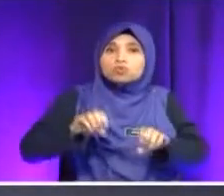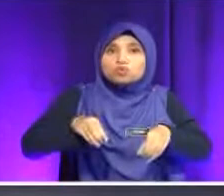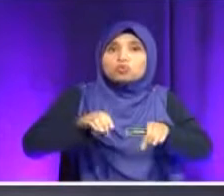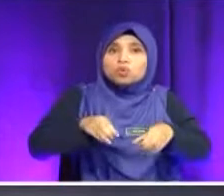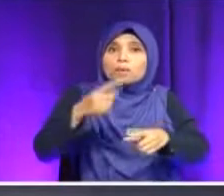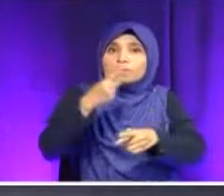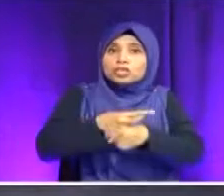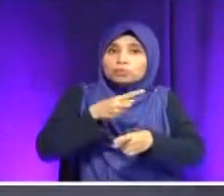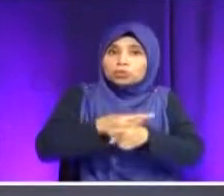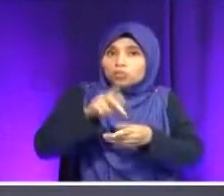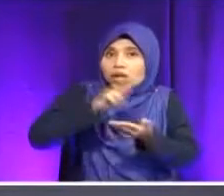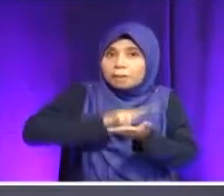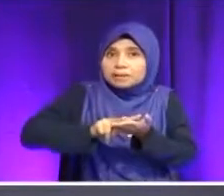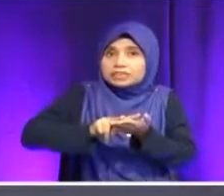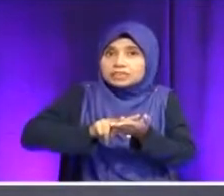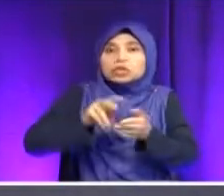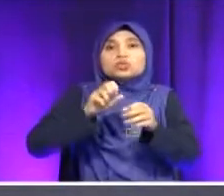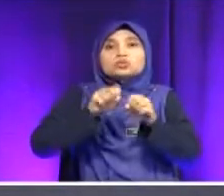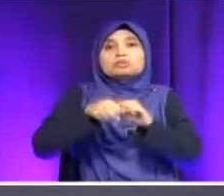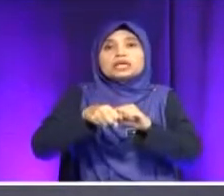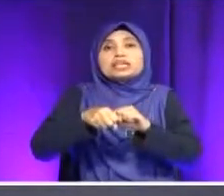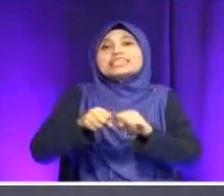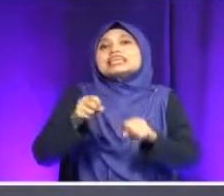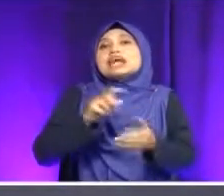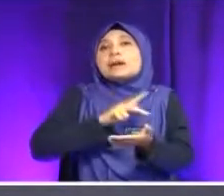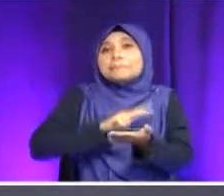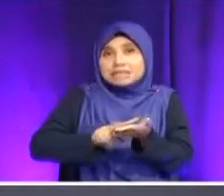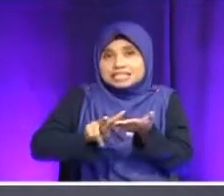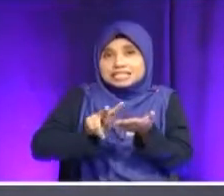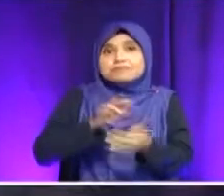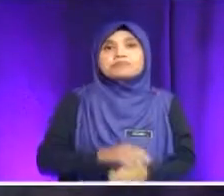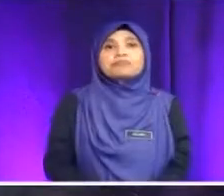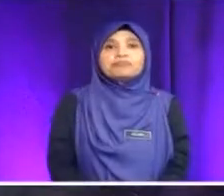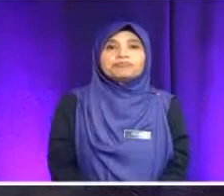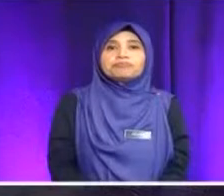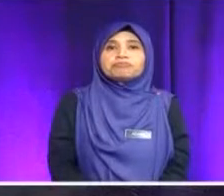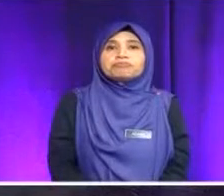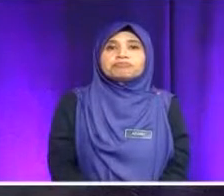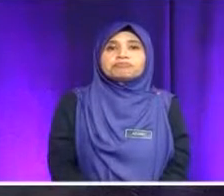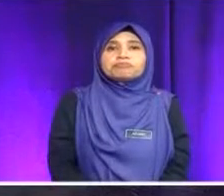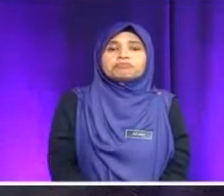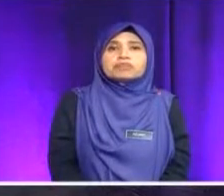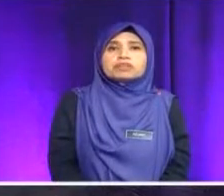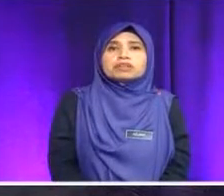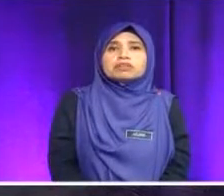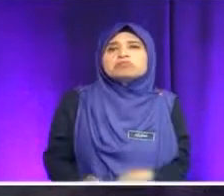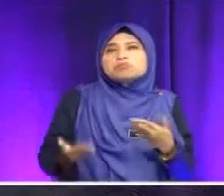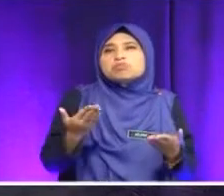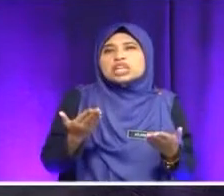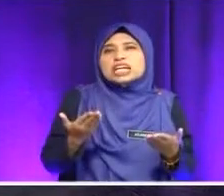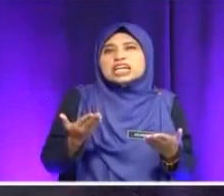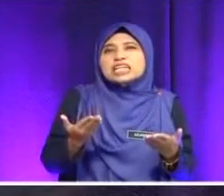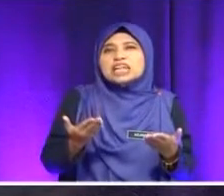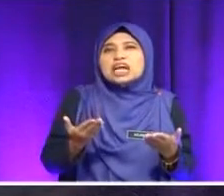gula betul-betul kemas supaya the terletak Oke Oke paygo jadi Mungkin nah saya